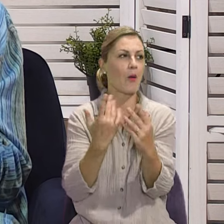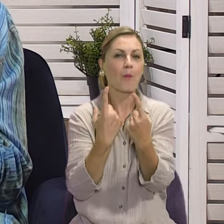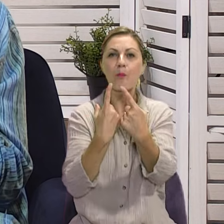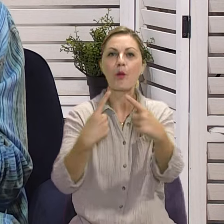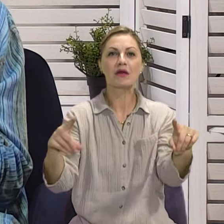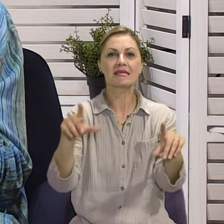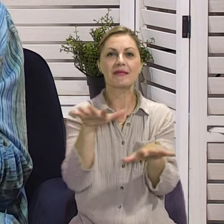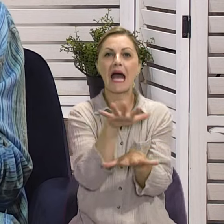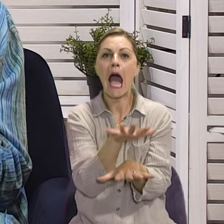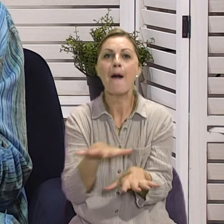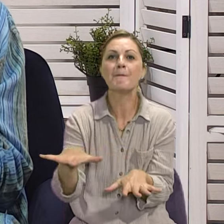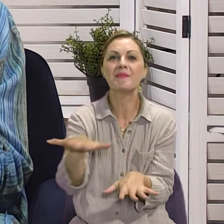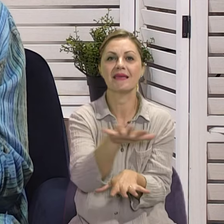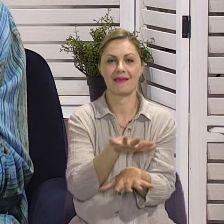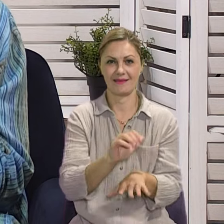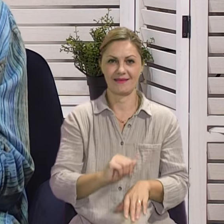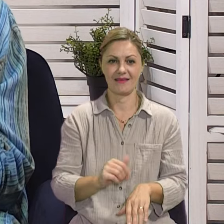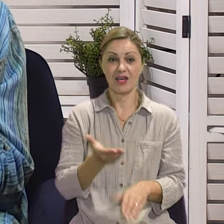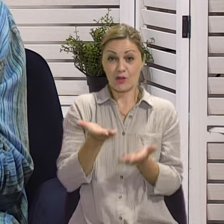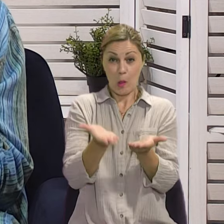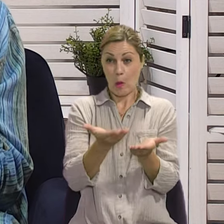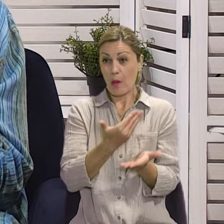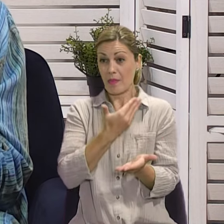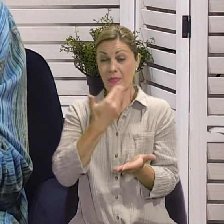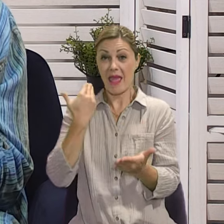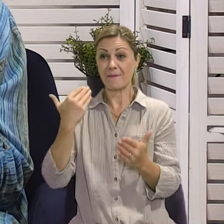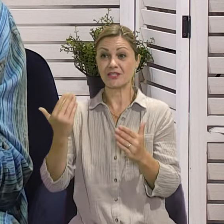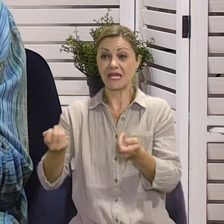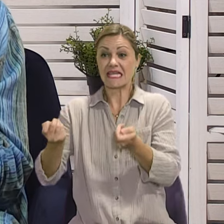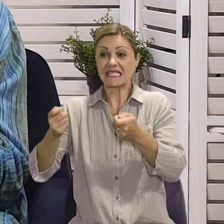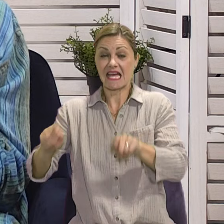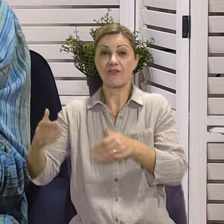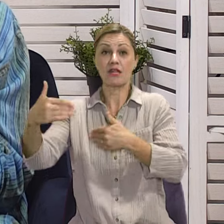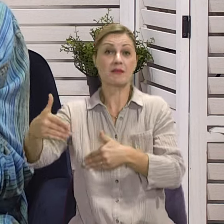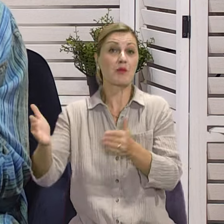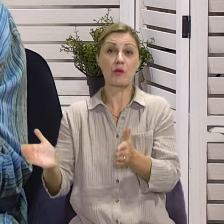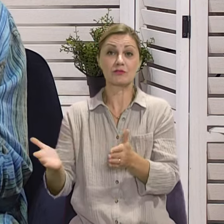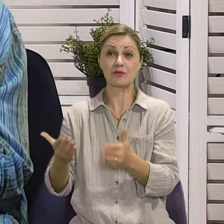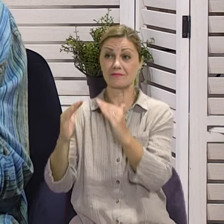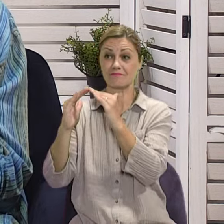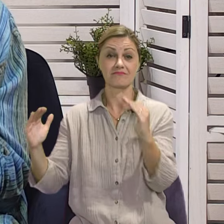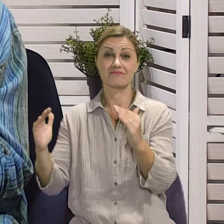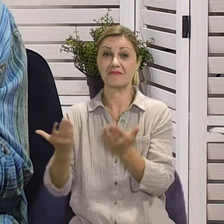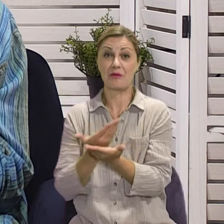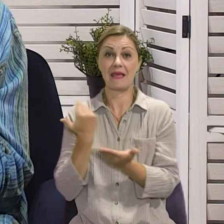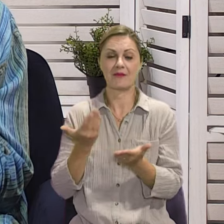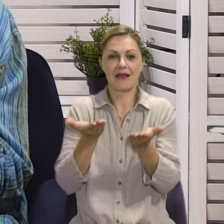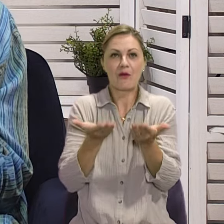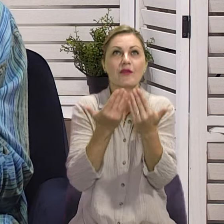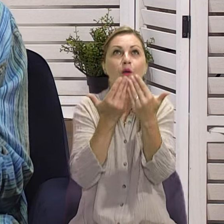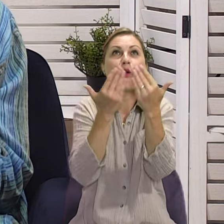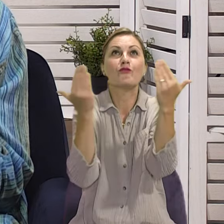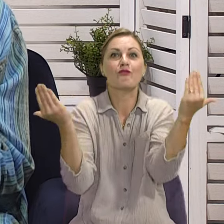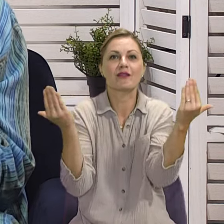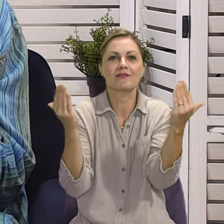nemaš u zatvorenoj zgradi, ali to je sve izazov. I onda kad dođeš sa predstavom do